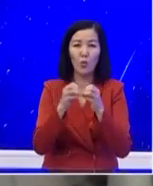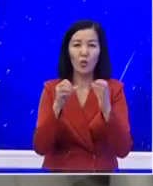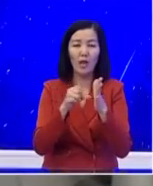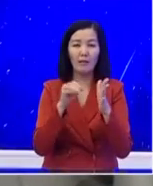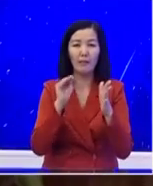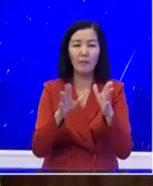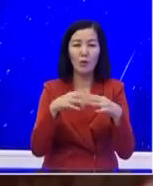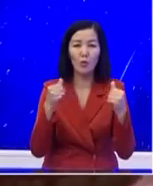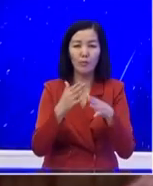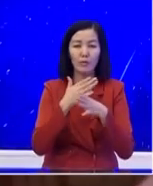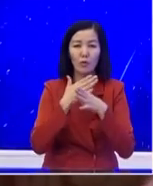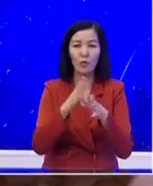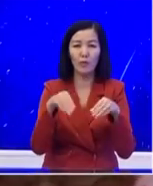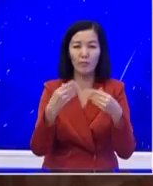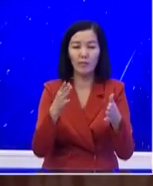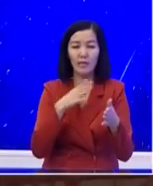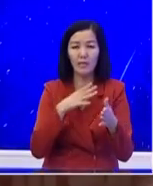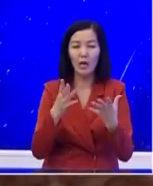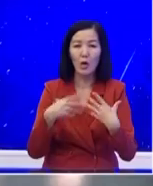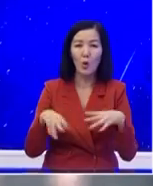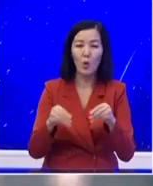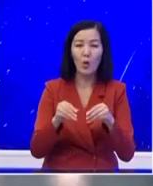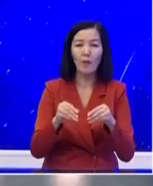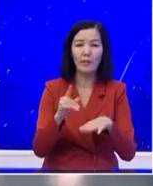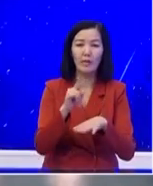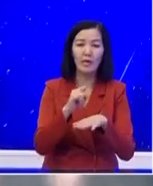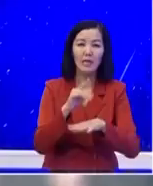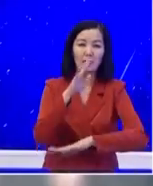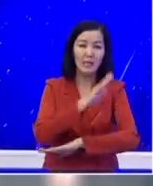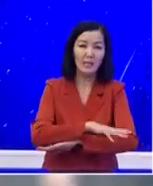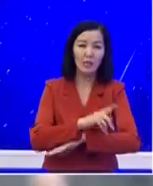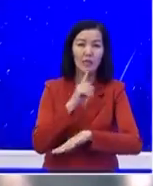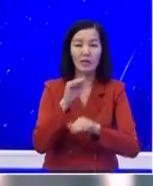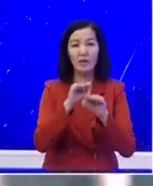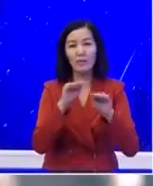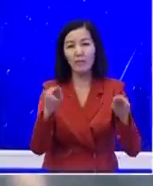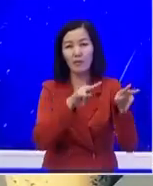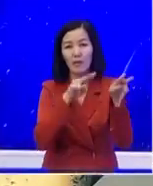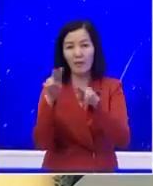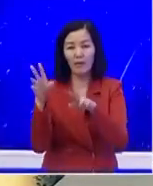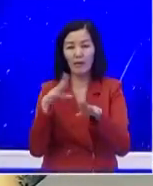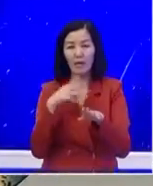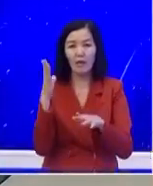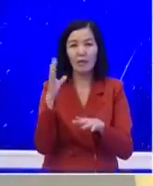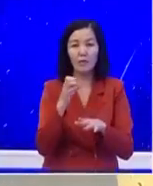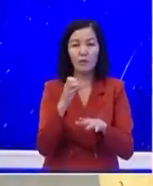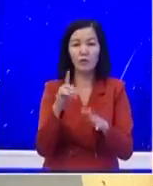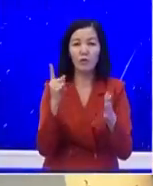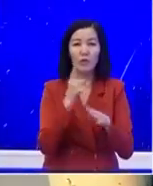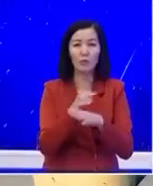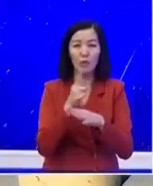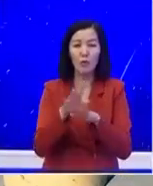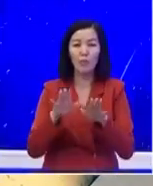отбасына жәрдемдесті, сауабын алды. Қоғамның тыныштығы мен қауіпсіздігін күзеткен сақшылар да саптан шықпады. 500-і блок бекеттерде